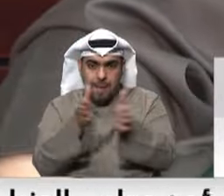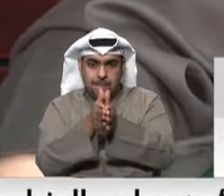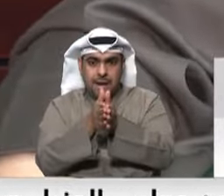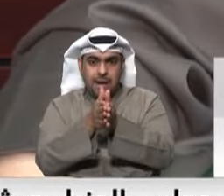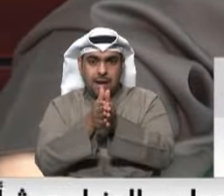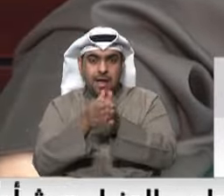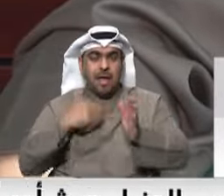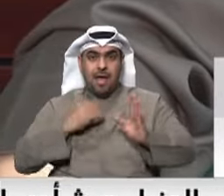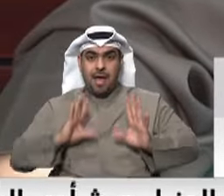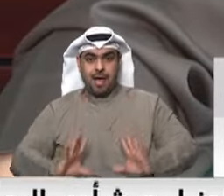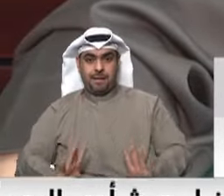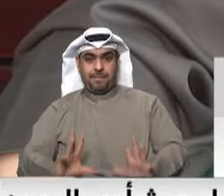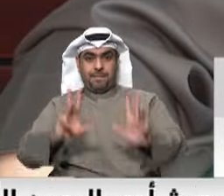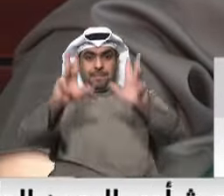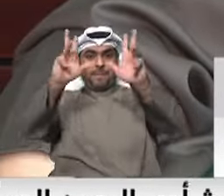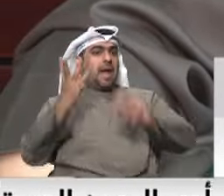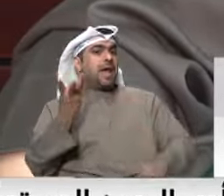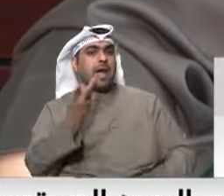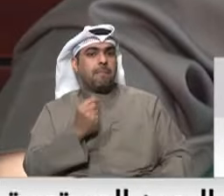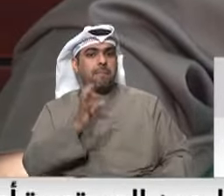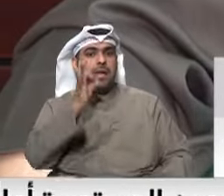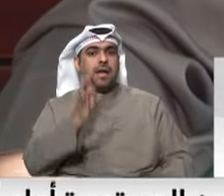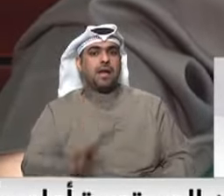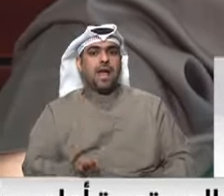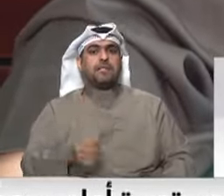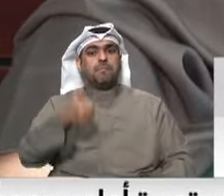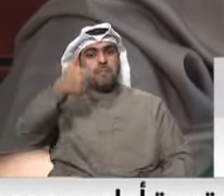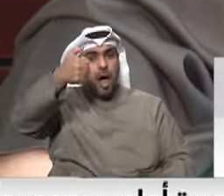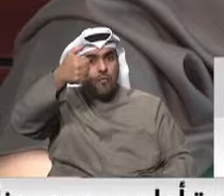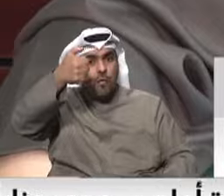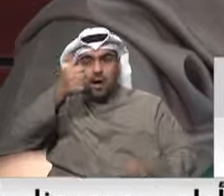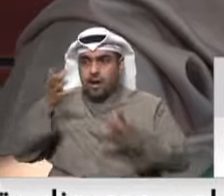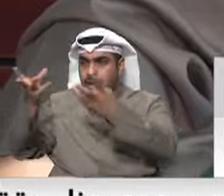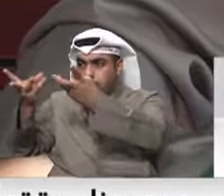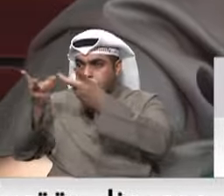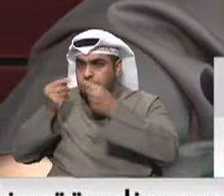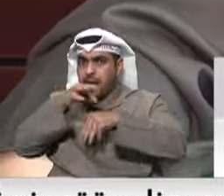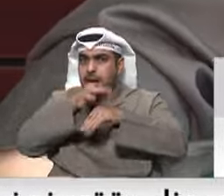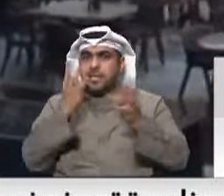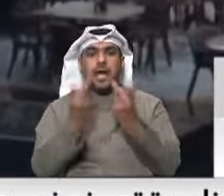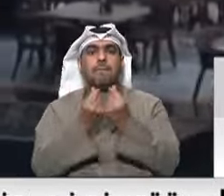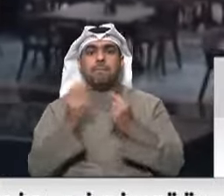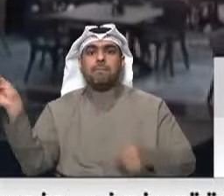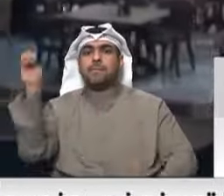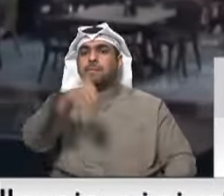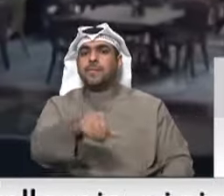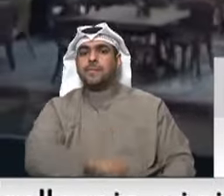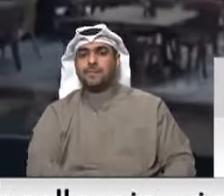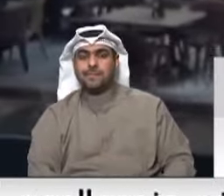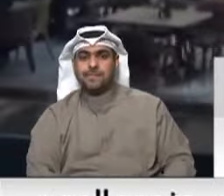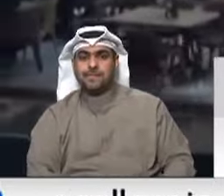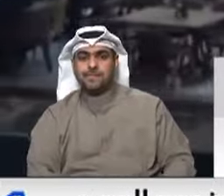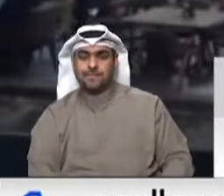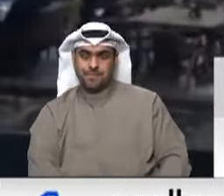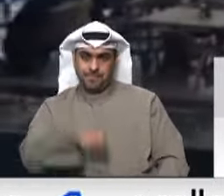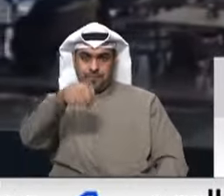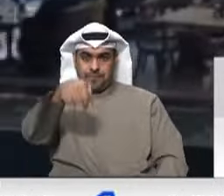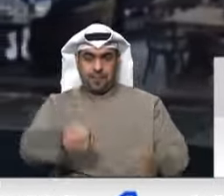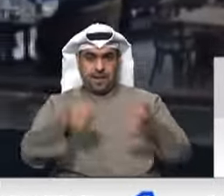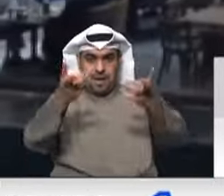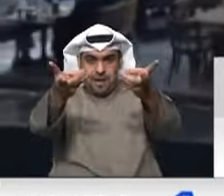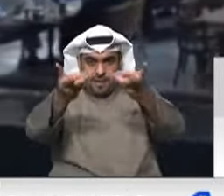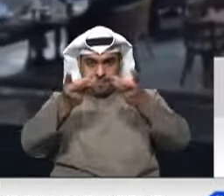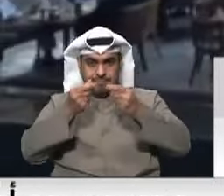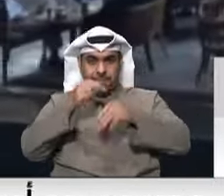الاعداد السكانيه التي سوف تقوم في السكن في هذه المدينه للتعداد السكاني اهميه كبيره من